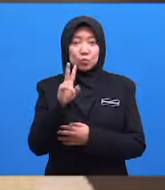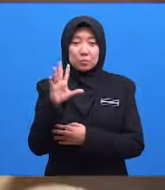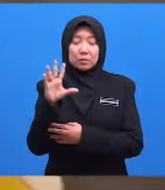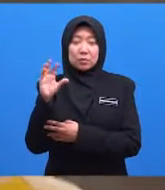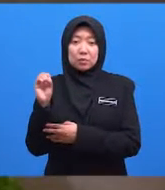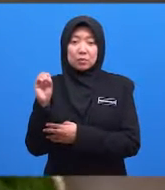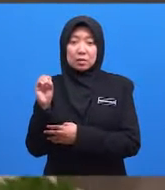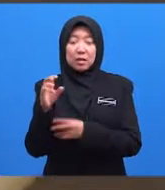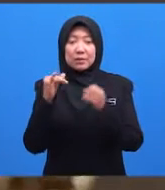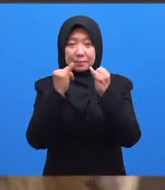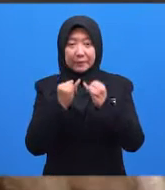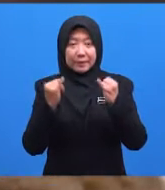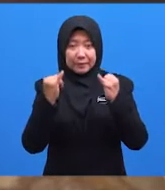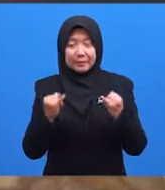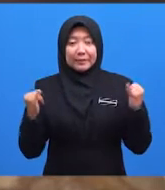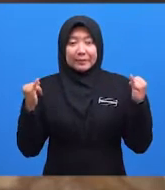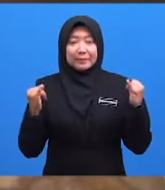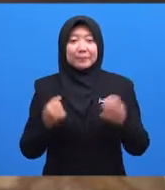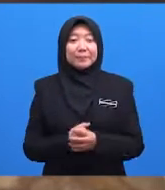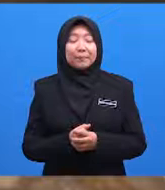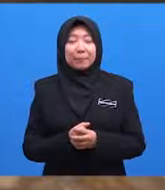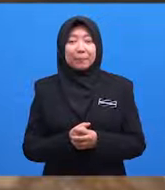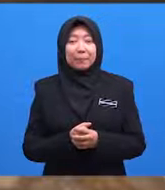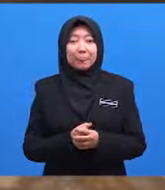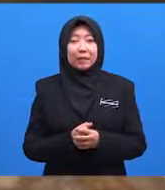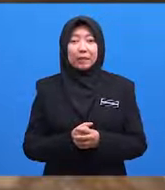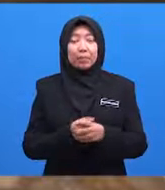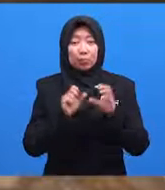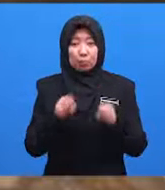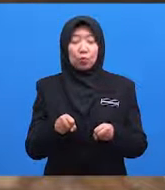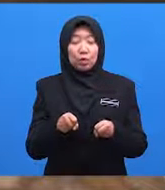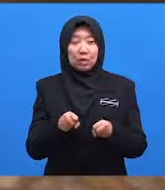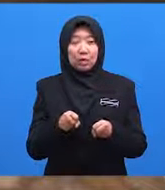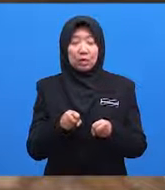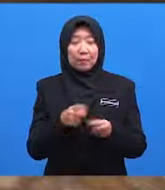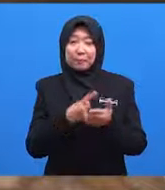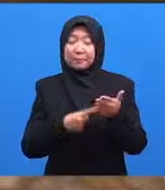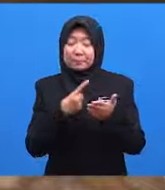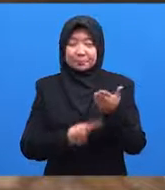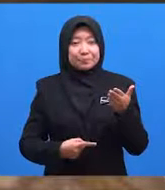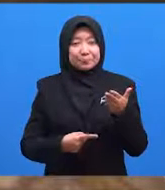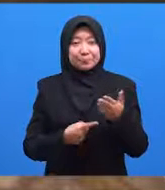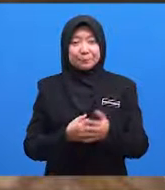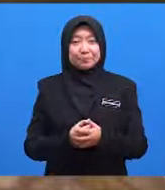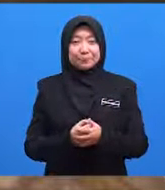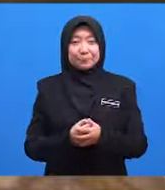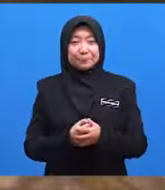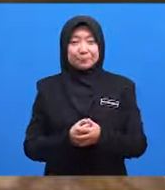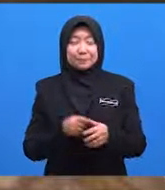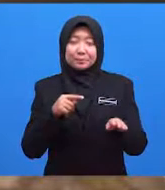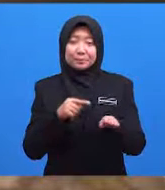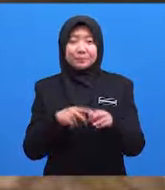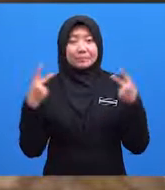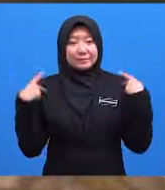250 gram spaghetti. Murid-murid boleh mendapatkan apa-apa jenama spaghetti yang ada